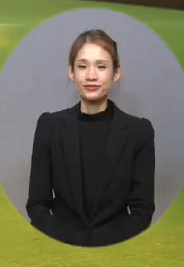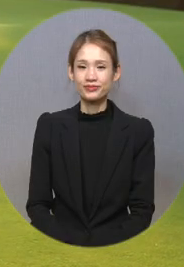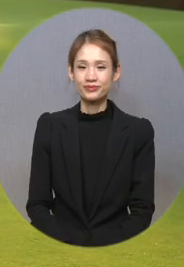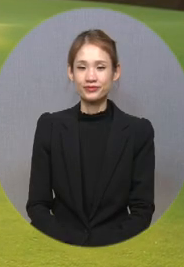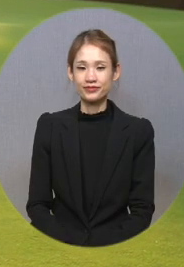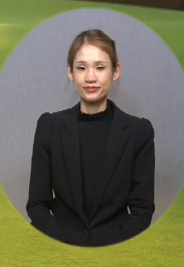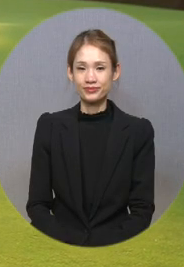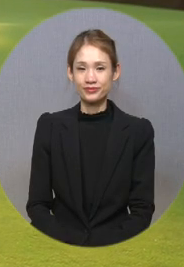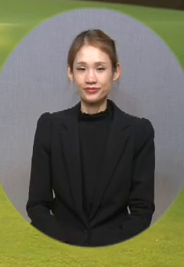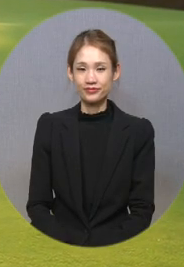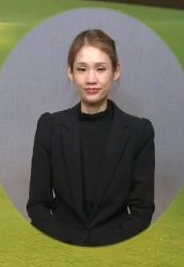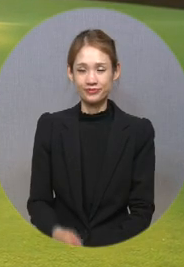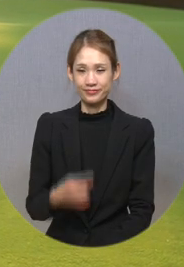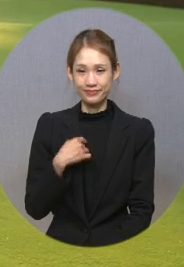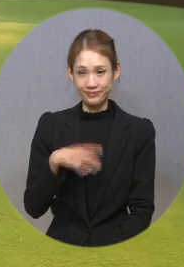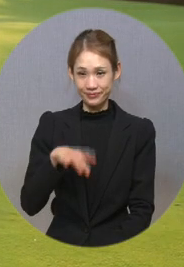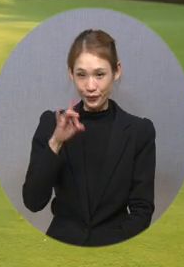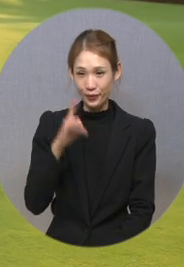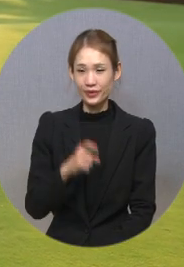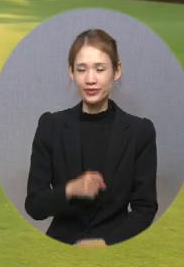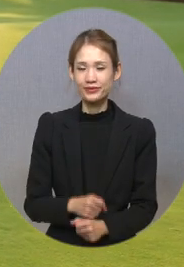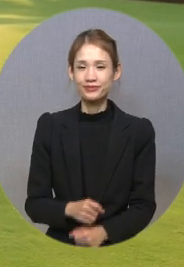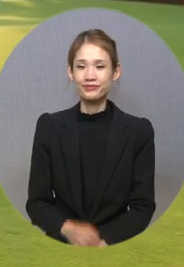오르막. 긴장하겠습니다.